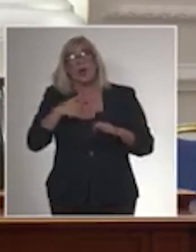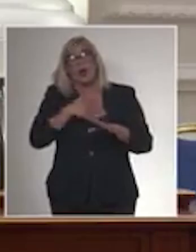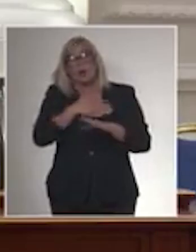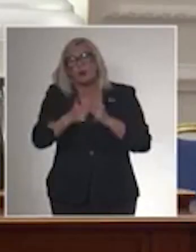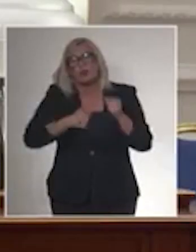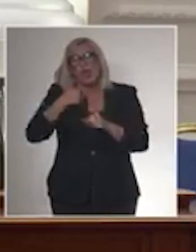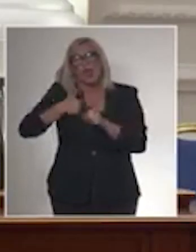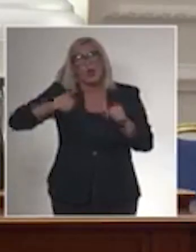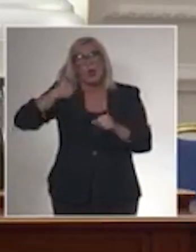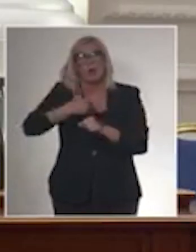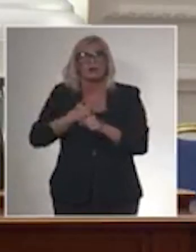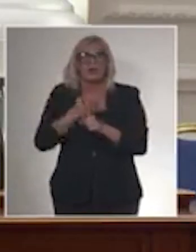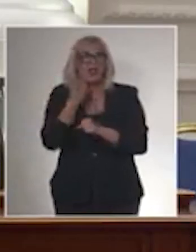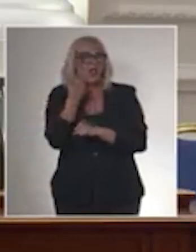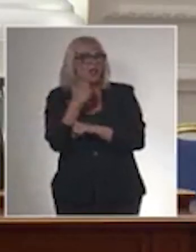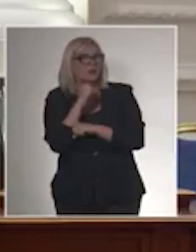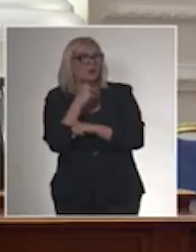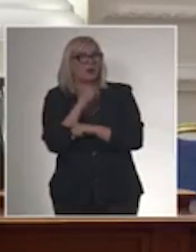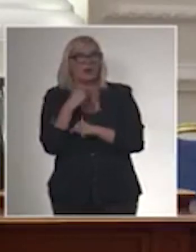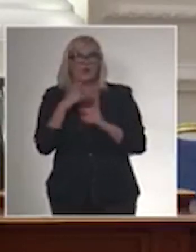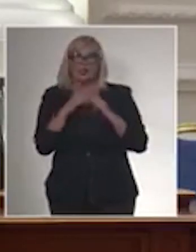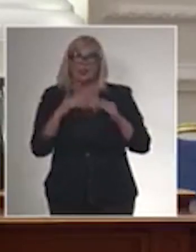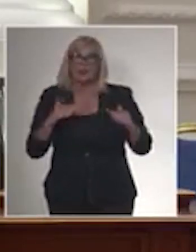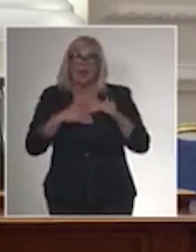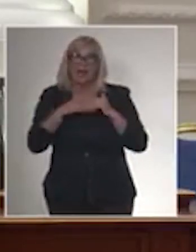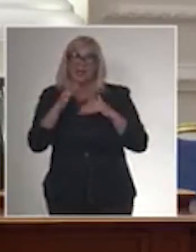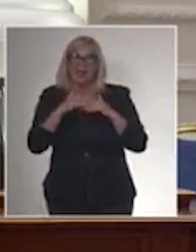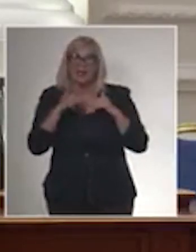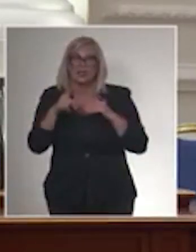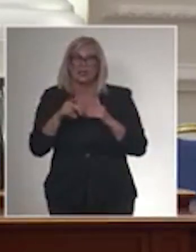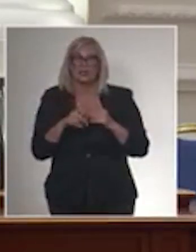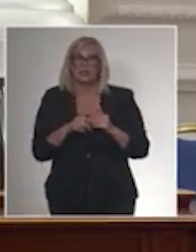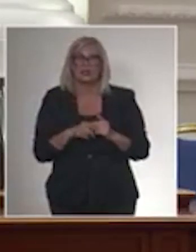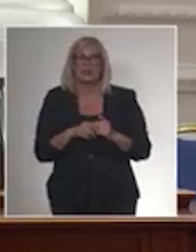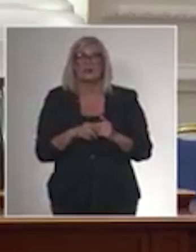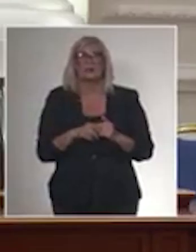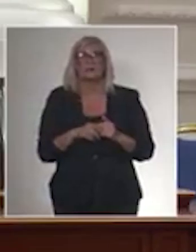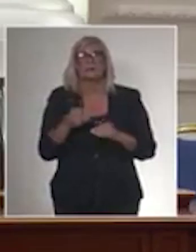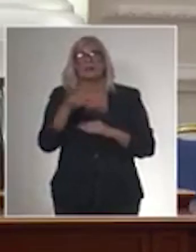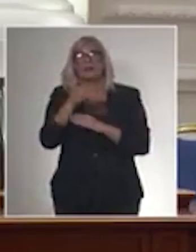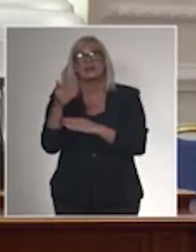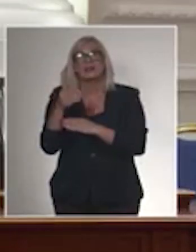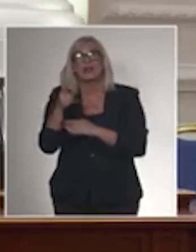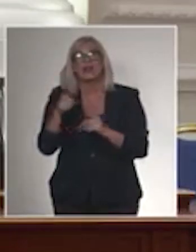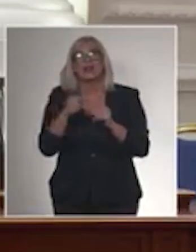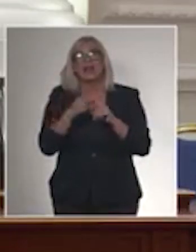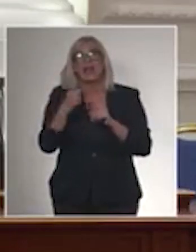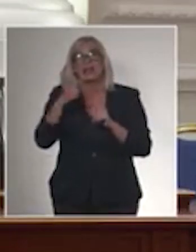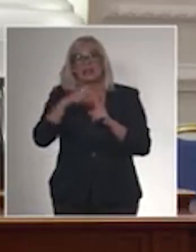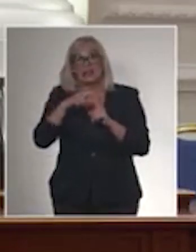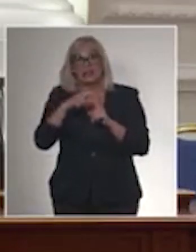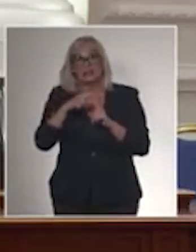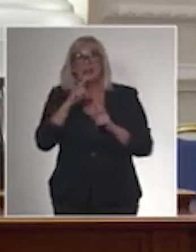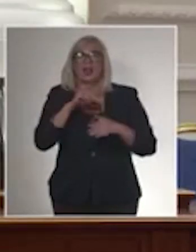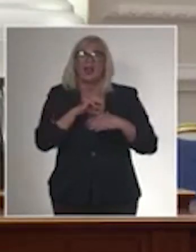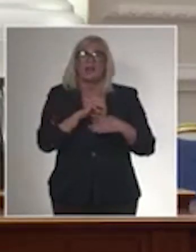децении, игнорирање на домашната градежна оператива, избраниот изведувач, тоа е Гранит. Гранит предводи